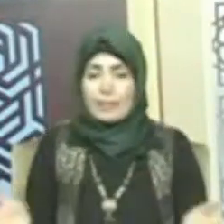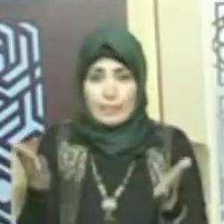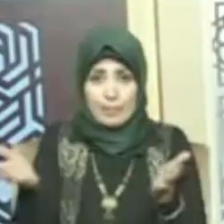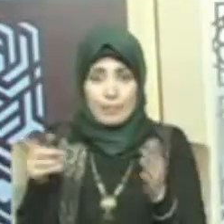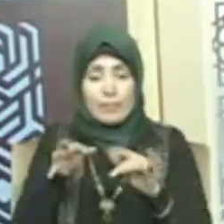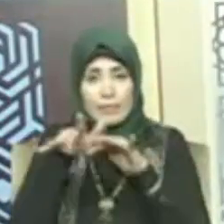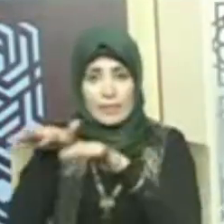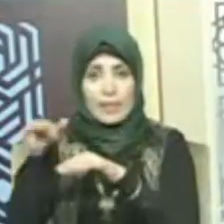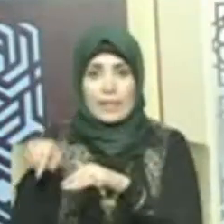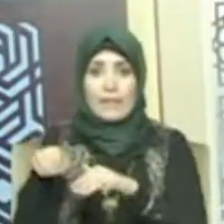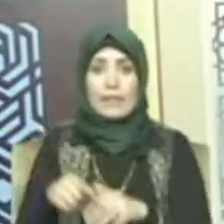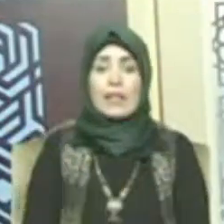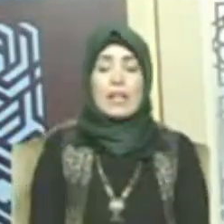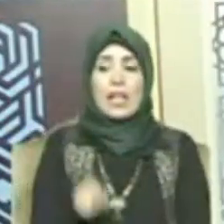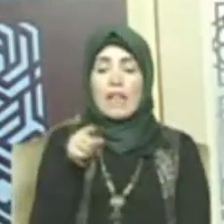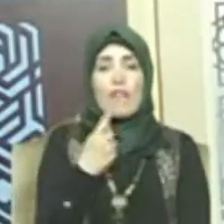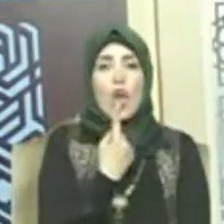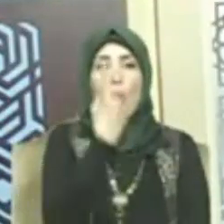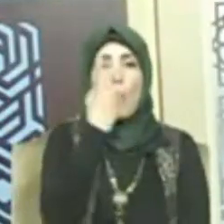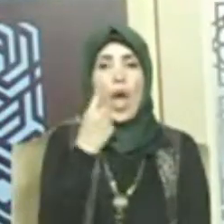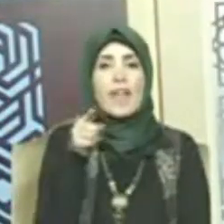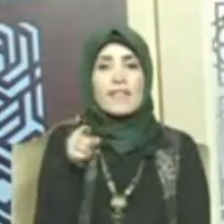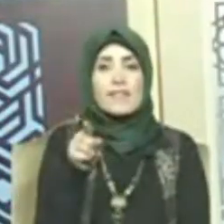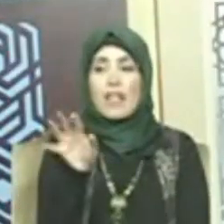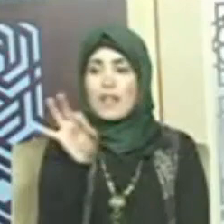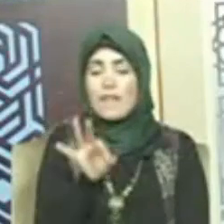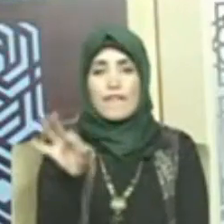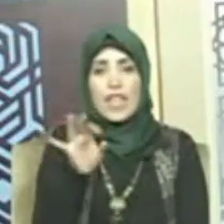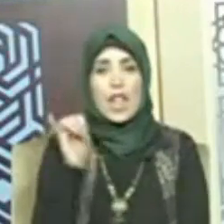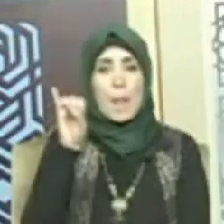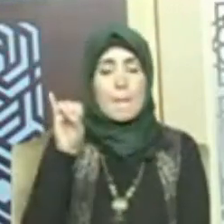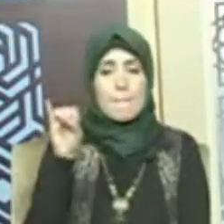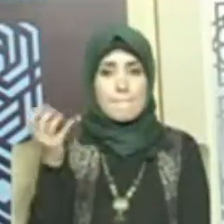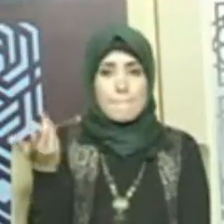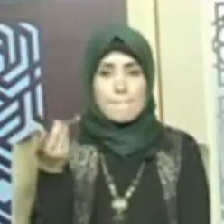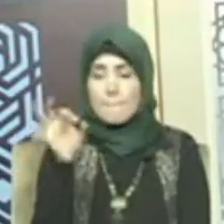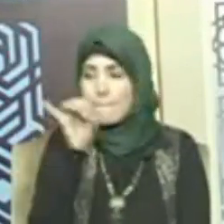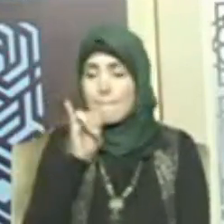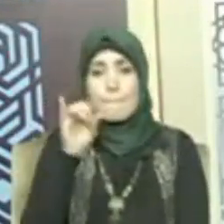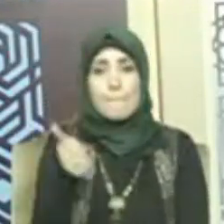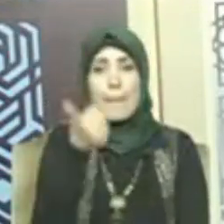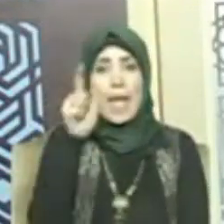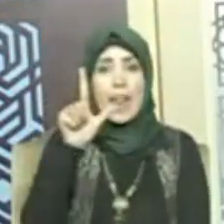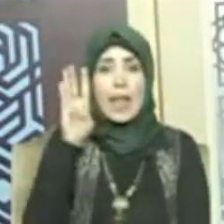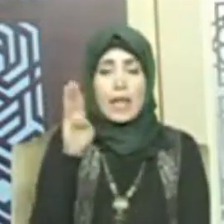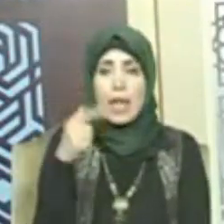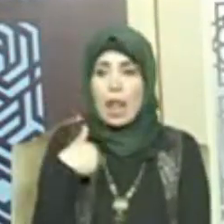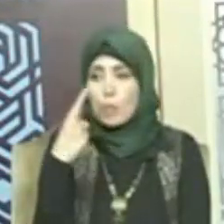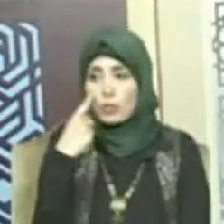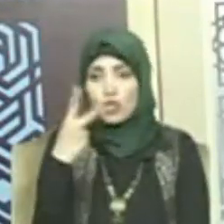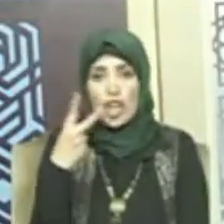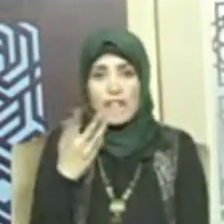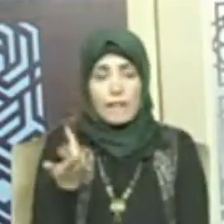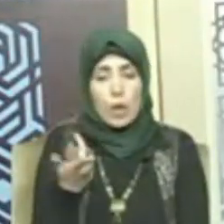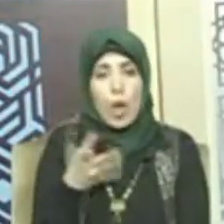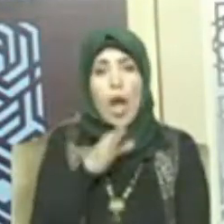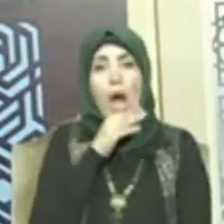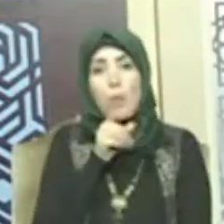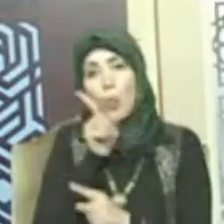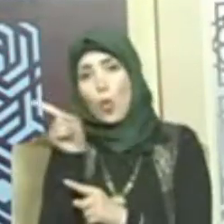توافدوا من القوم: أين مالك لا أراه؟ مالك والد